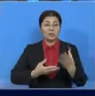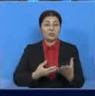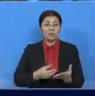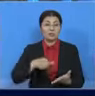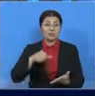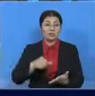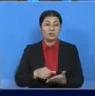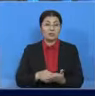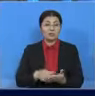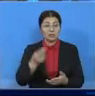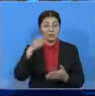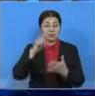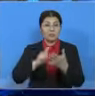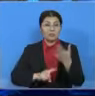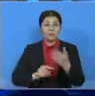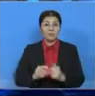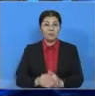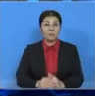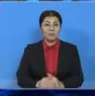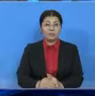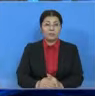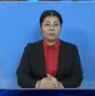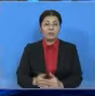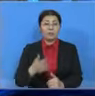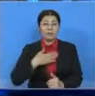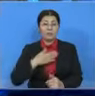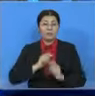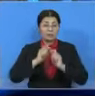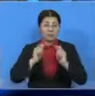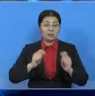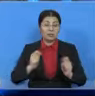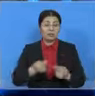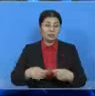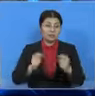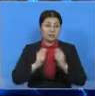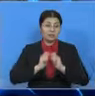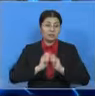үлес қосады деген оймен дауыс беріп жатырмыз. Бізге шағын ғана сыйлықтар беріп жатыр.